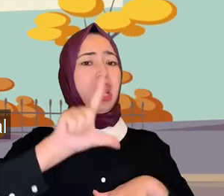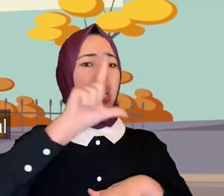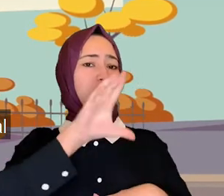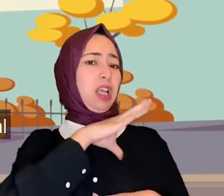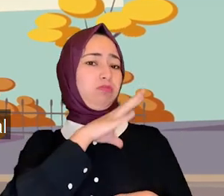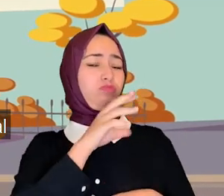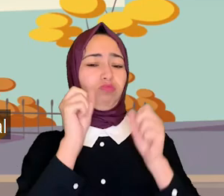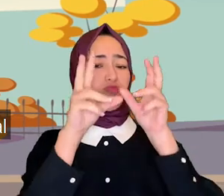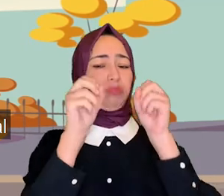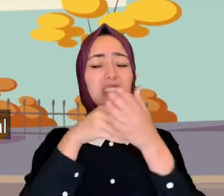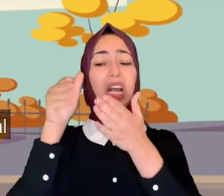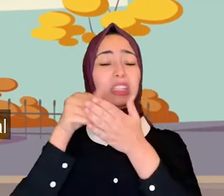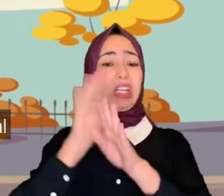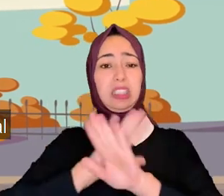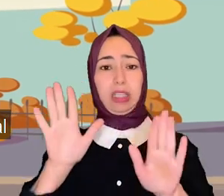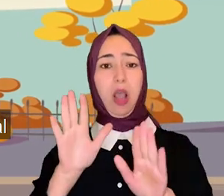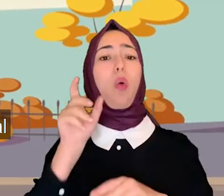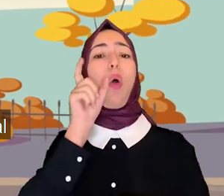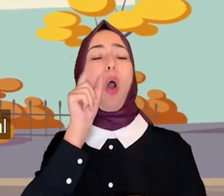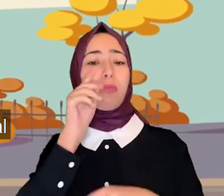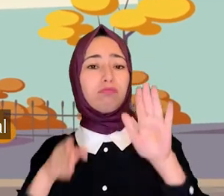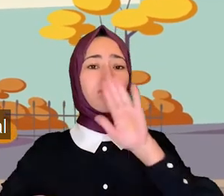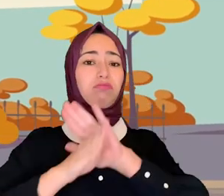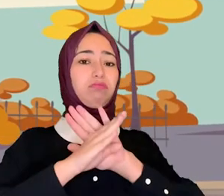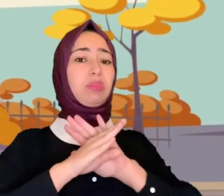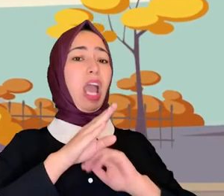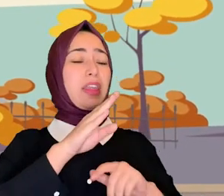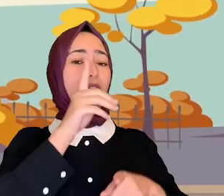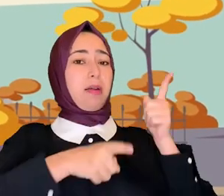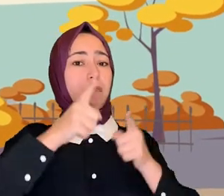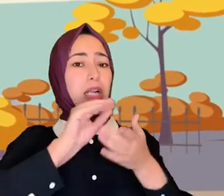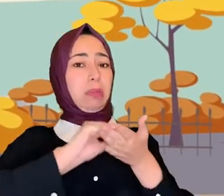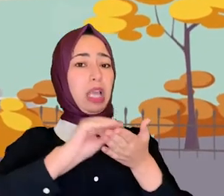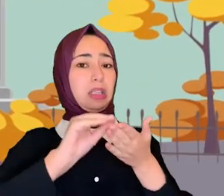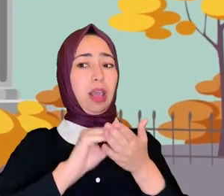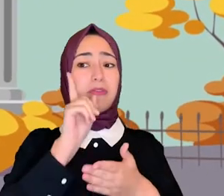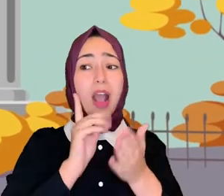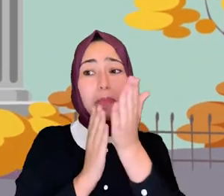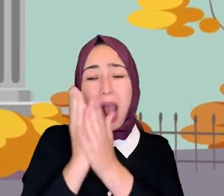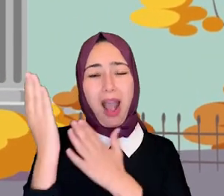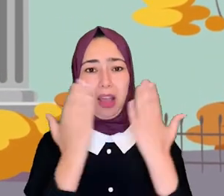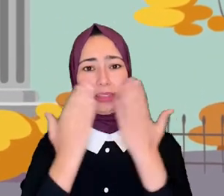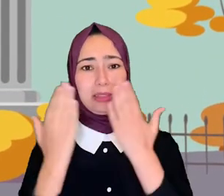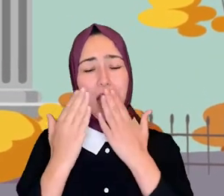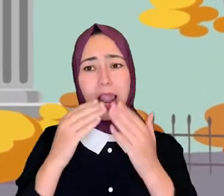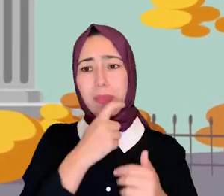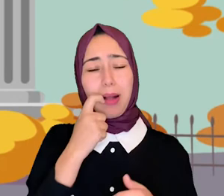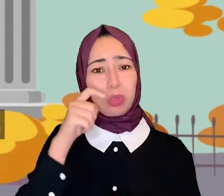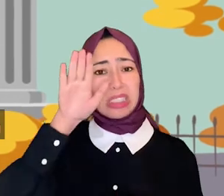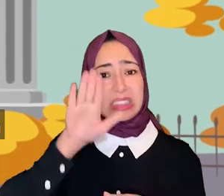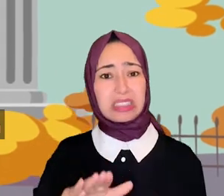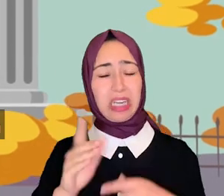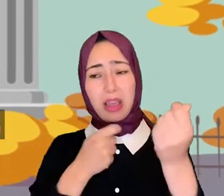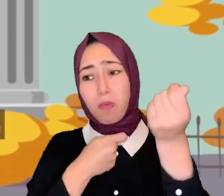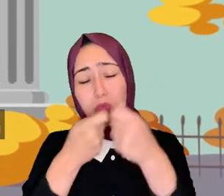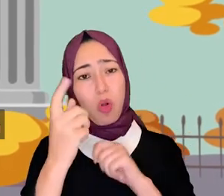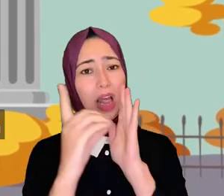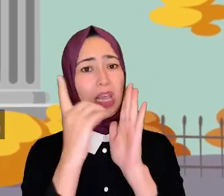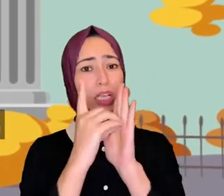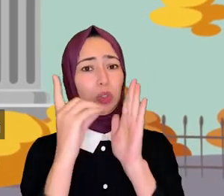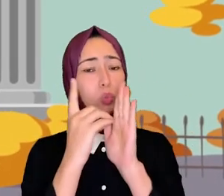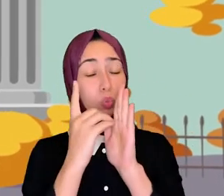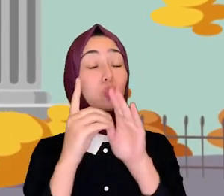هذا مشى مدير المركز المندمج إلى المحكمة الإدارية وتعن في القرار على خاطره يمس من حق الطفلة في التعليم ويتعارض مع